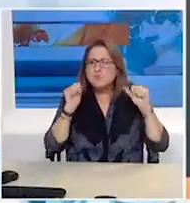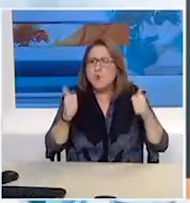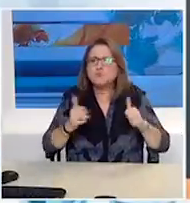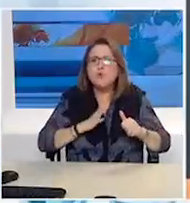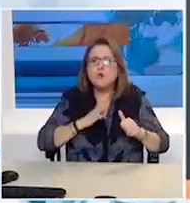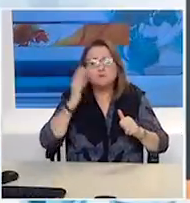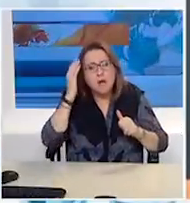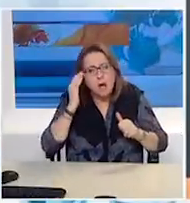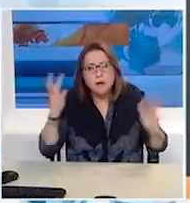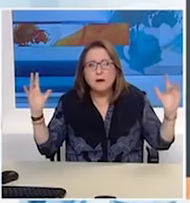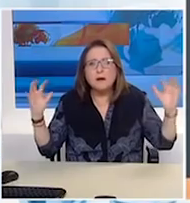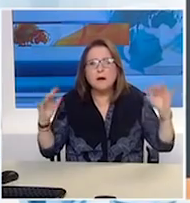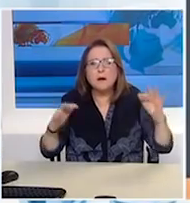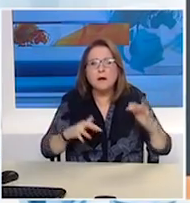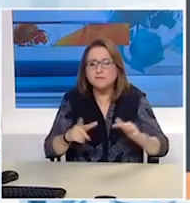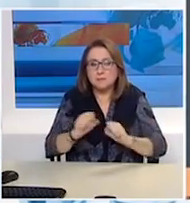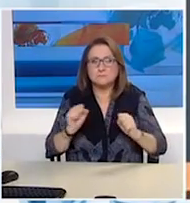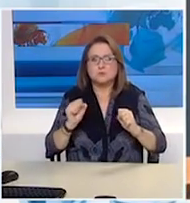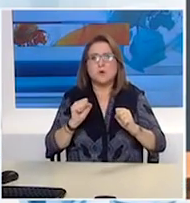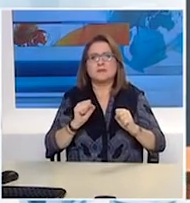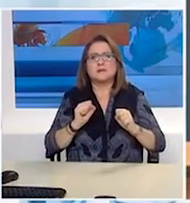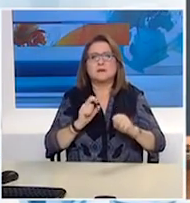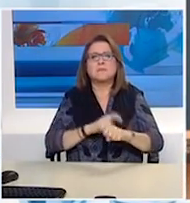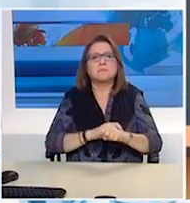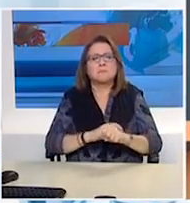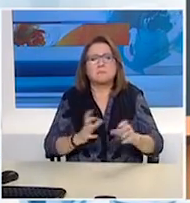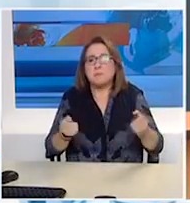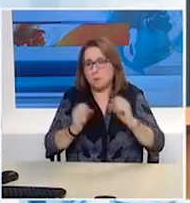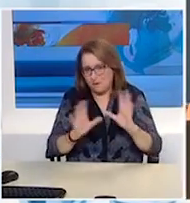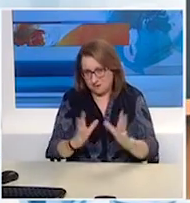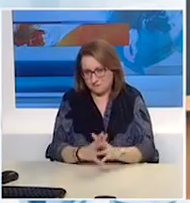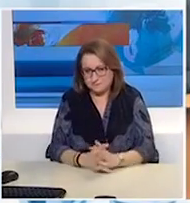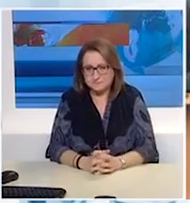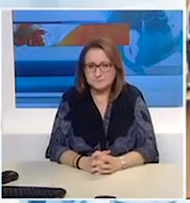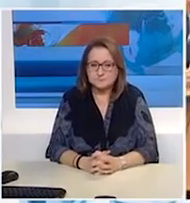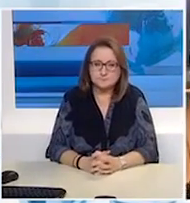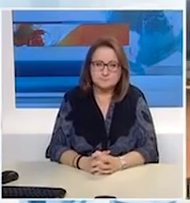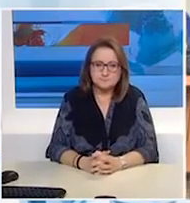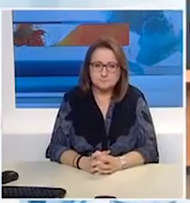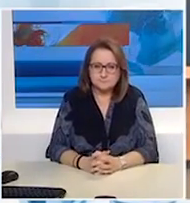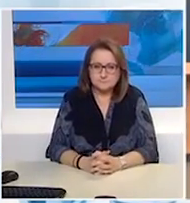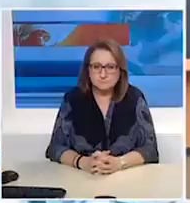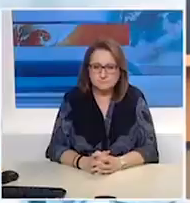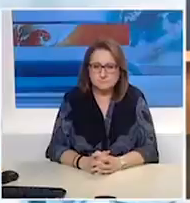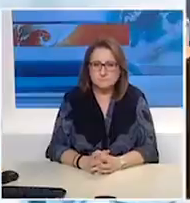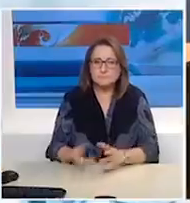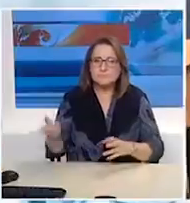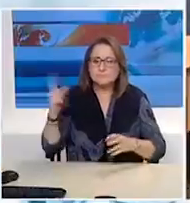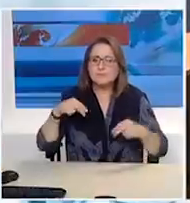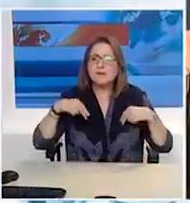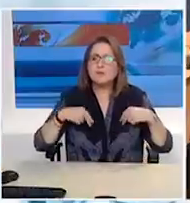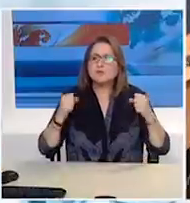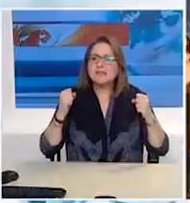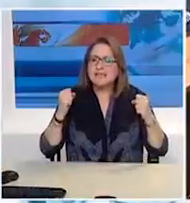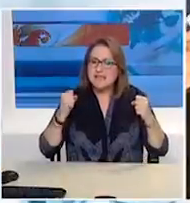Ο κύριος Αντωνογιαννάκης από την εφημερίδα Αυγή και το ραδιοφωνικό σταθμό Στο Κόκκινο. Κύριε Κοντοζαμάνη, ο Υπουργός Υγείας στην ομιλία του στην